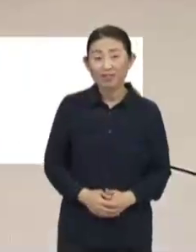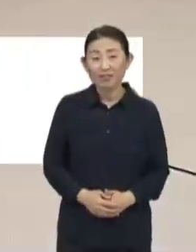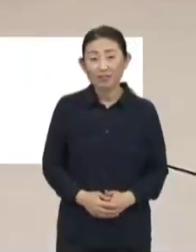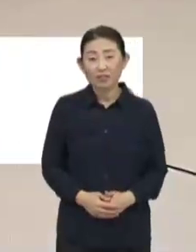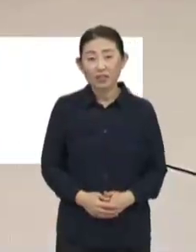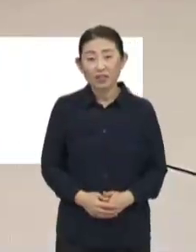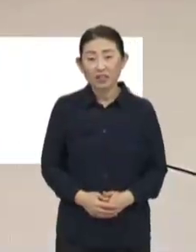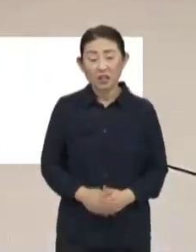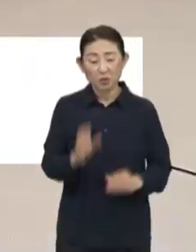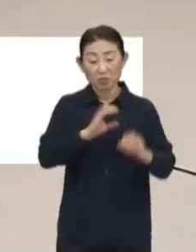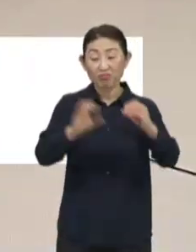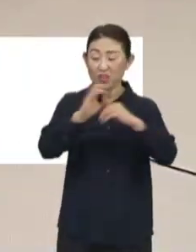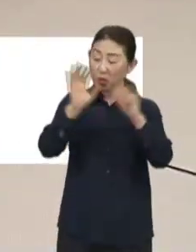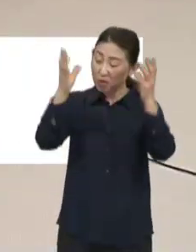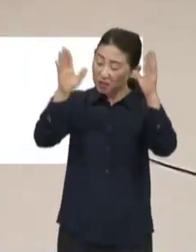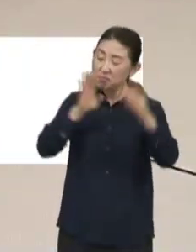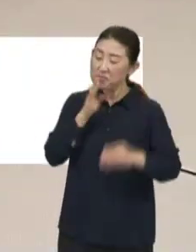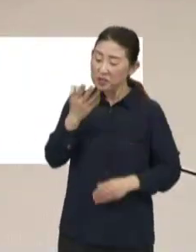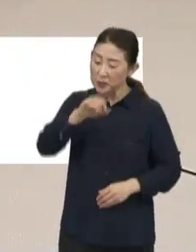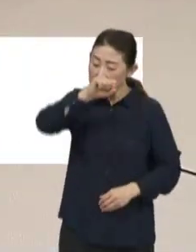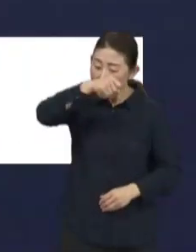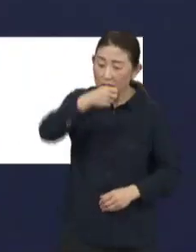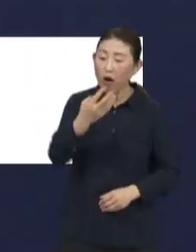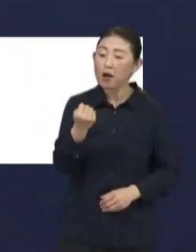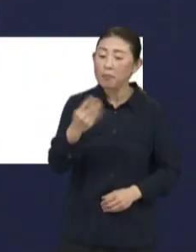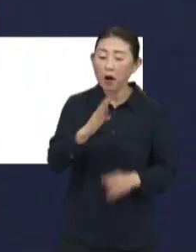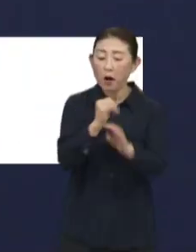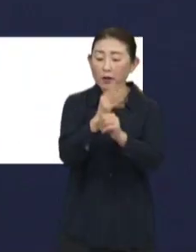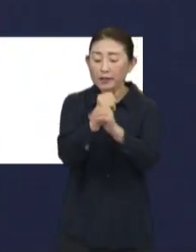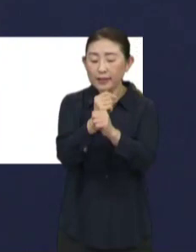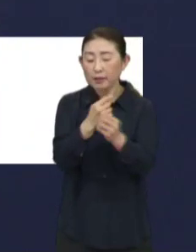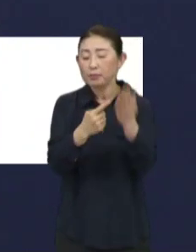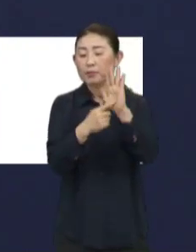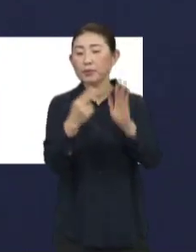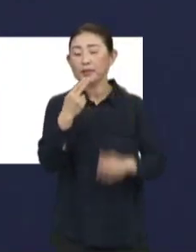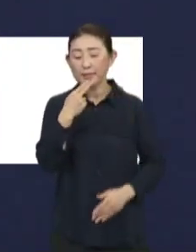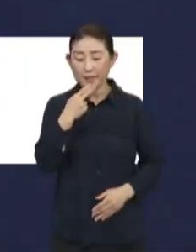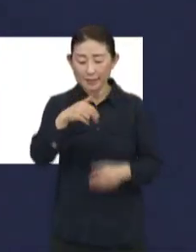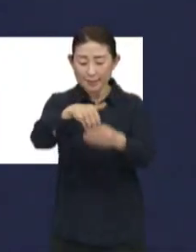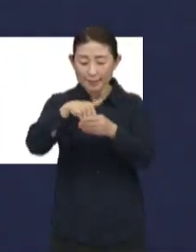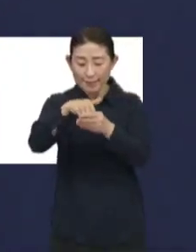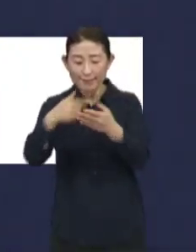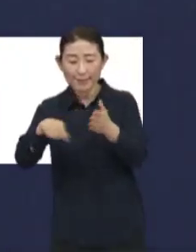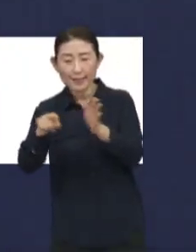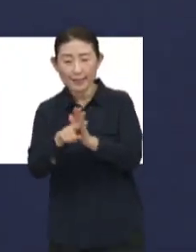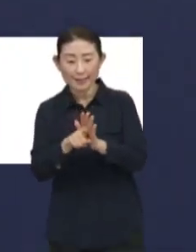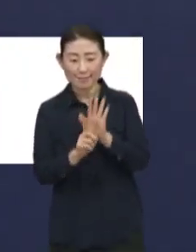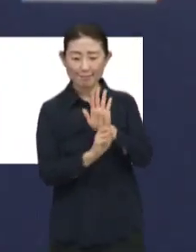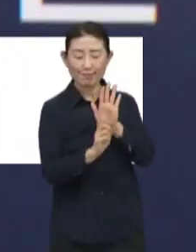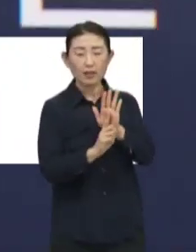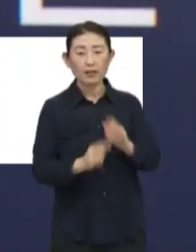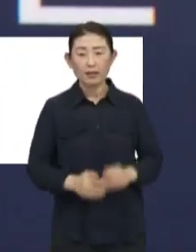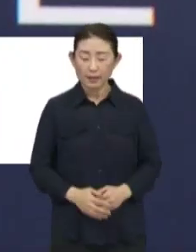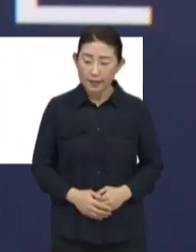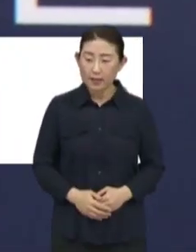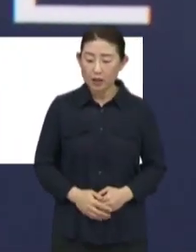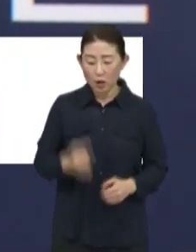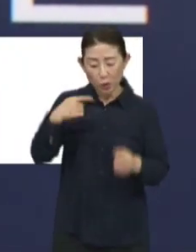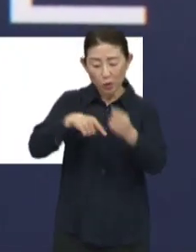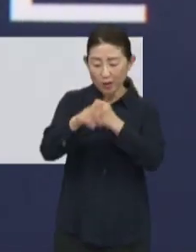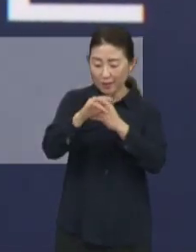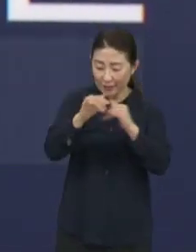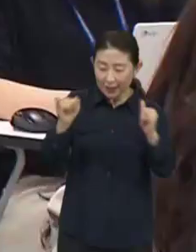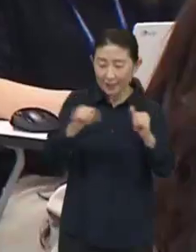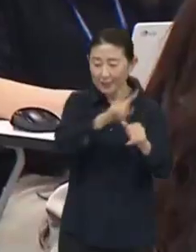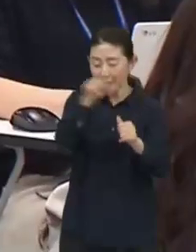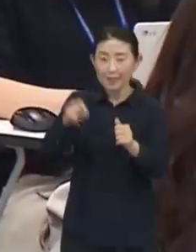대전시당은 증액은 환영하지만 예산 규모나 시기도 없어 선거용이라는 의심을 지울 수 없다며 과학계 카르텔